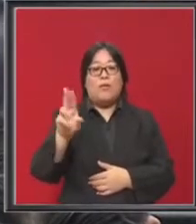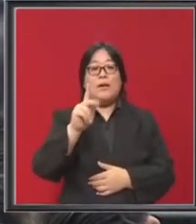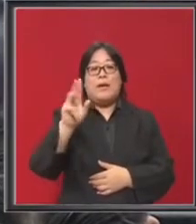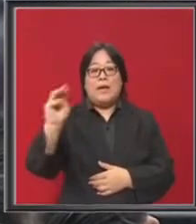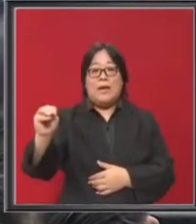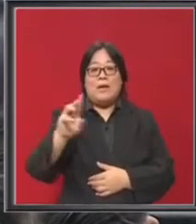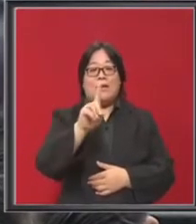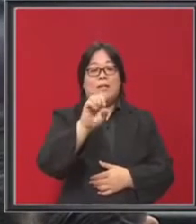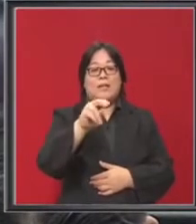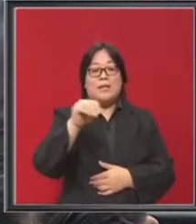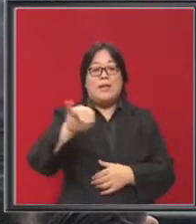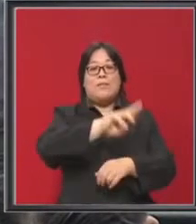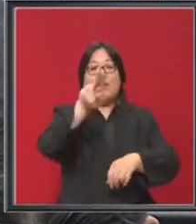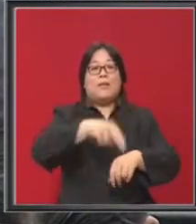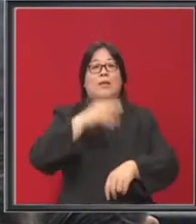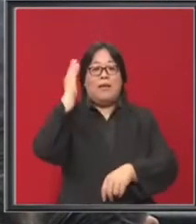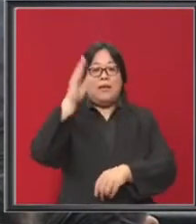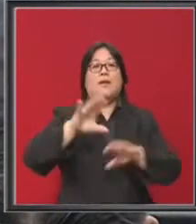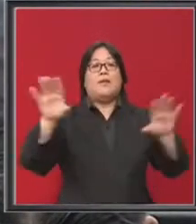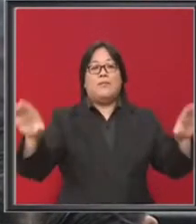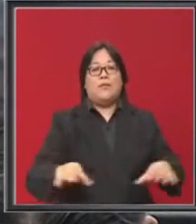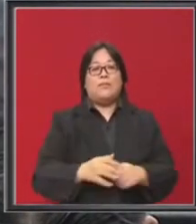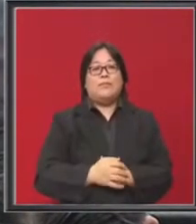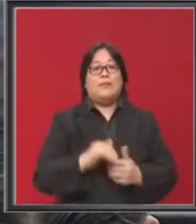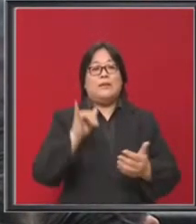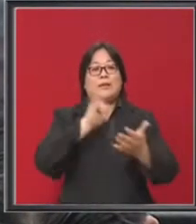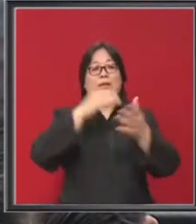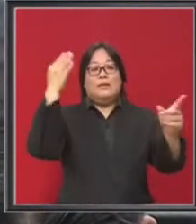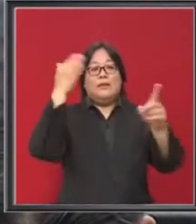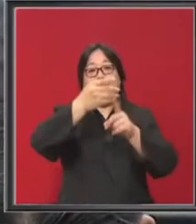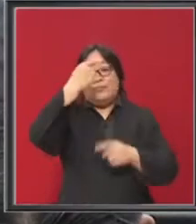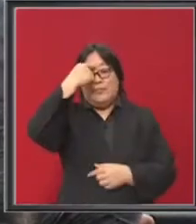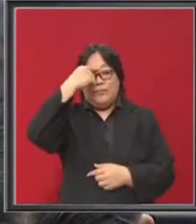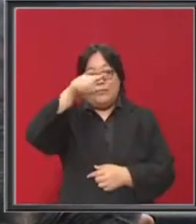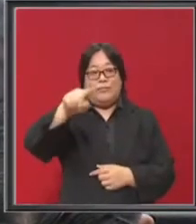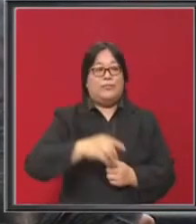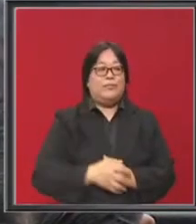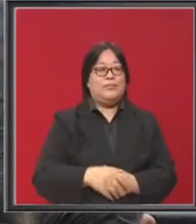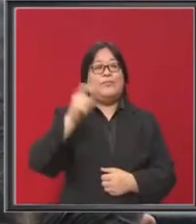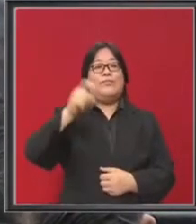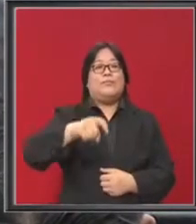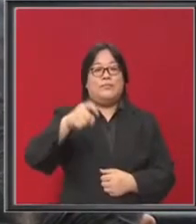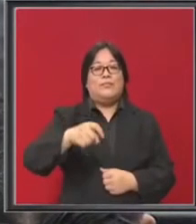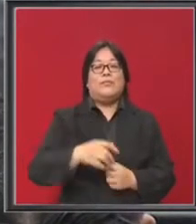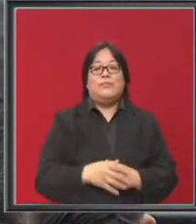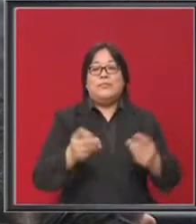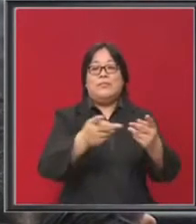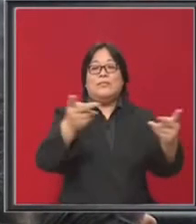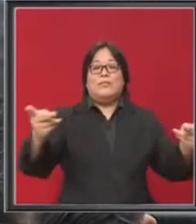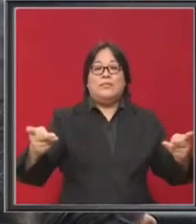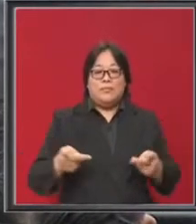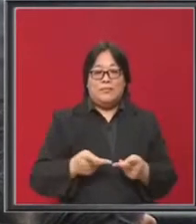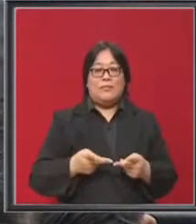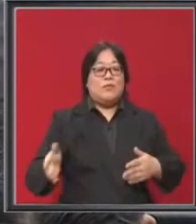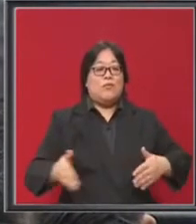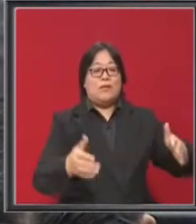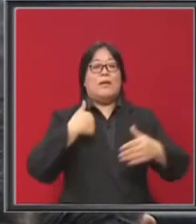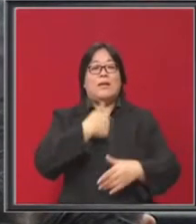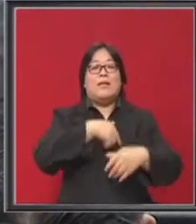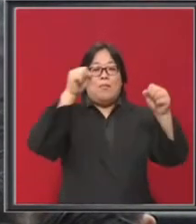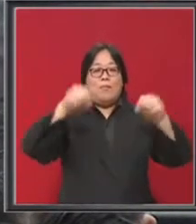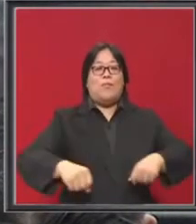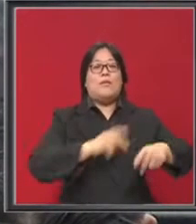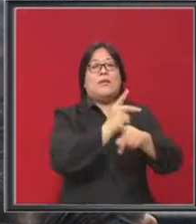KM demi kebangsaan akan dilaksanakan ini bertujuan untuk memastikan kawasan sumber Sungai kita